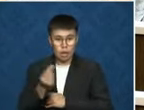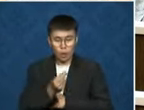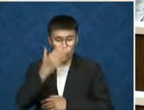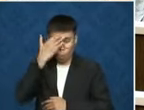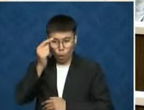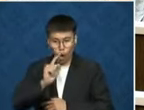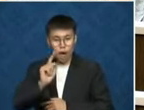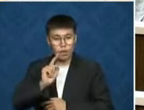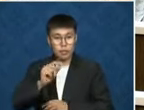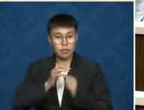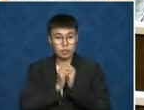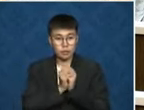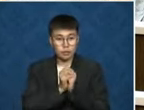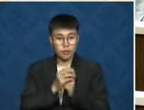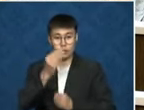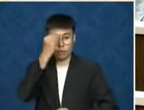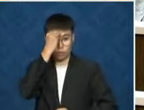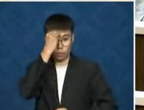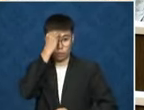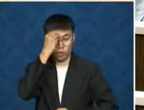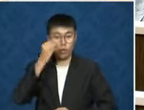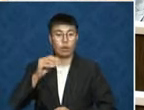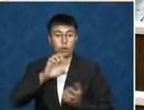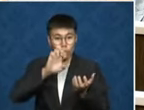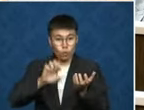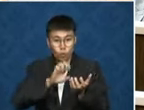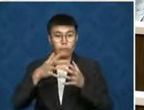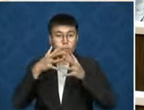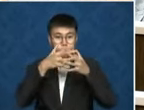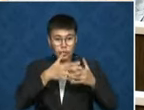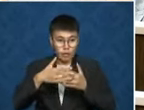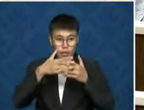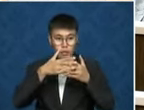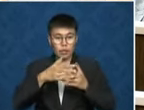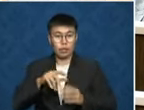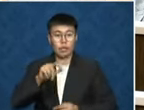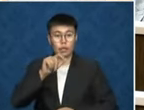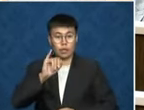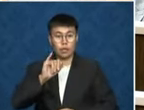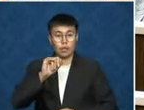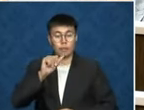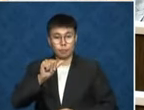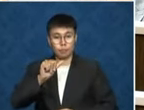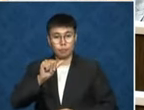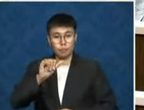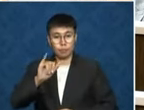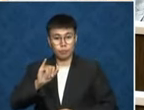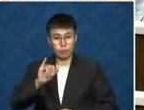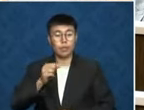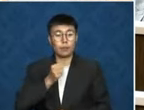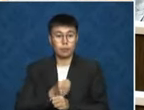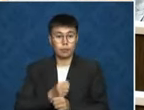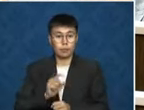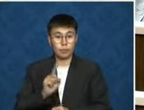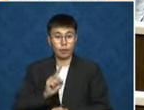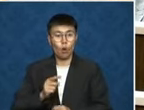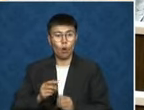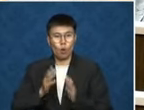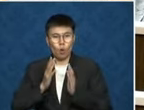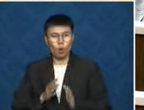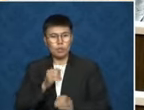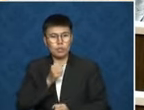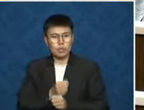ไม่ว่าจะเป็นจีนญี่ปุ่นหรือยุโรปอเมริกานะครับ AI ครับให้ทำงานในสิ่งที่คนไม่มีทางทำ